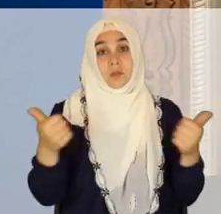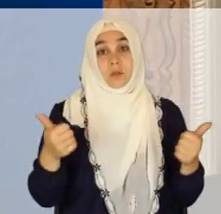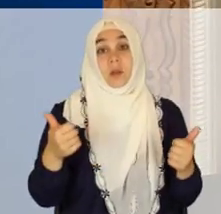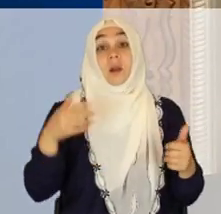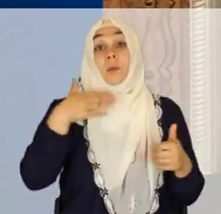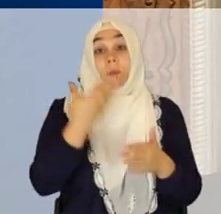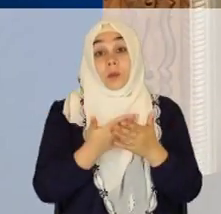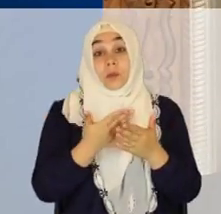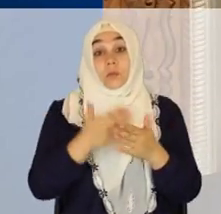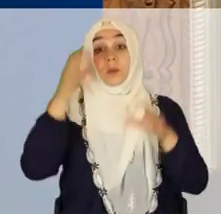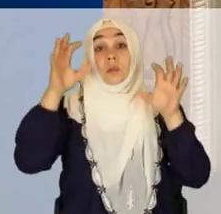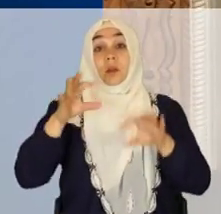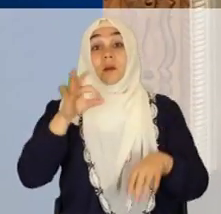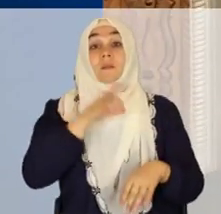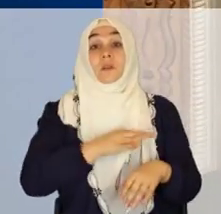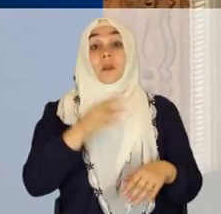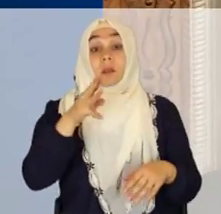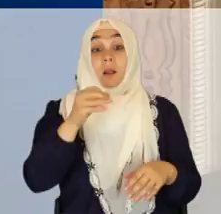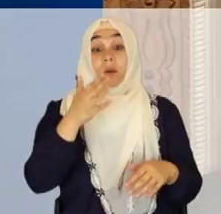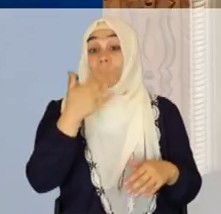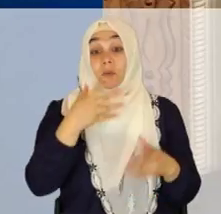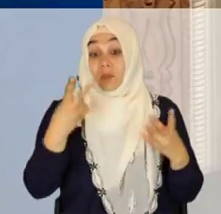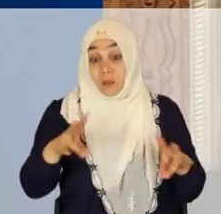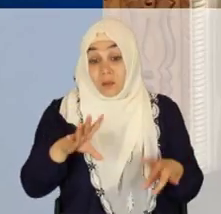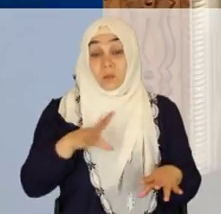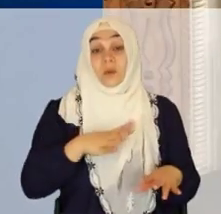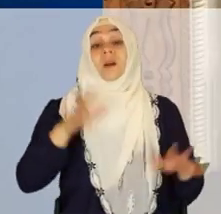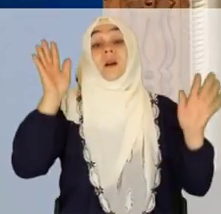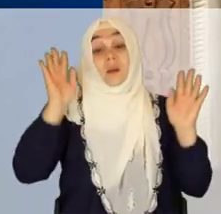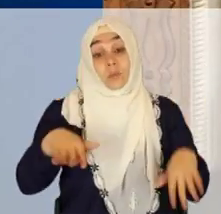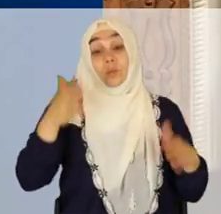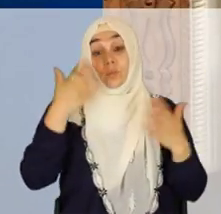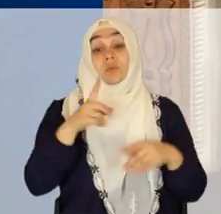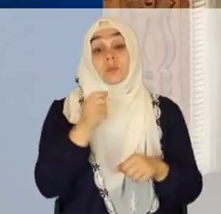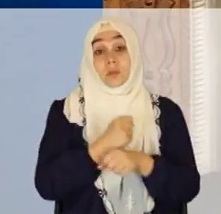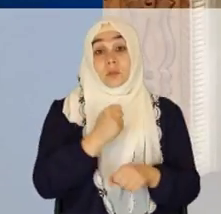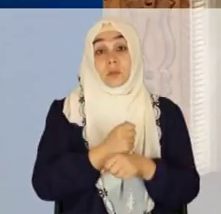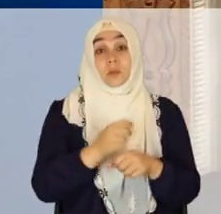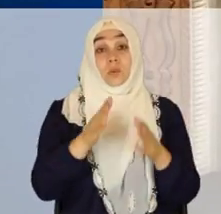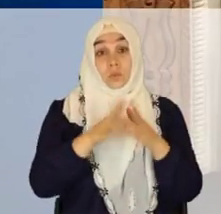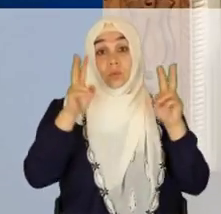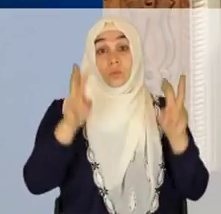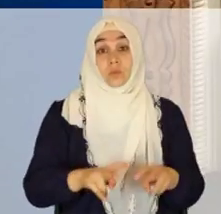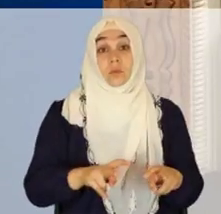Shuning uchun shariatning hikmati haligi taloq bo'lmasligi kerak edi. Bo'ldi endi, nima qilsin? O'tirsin